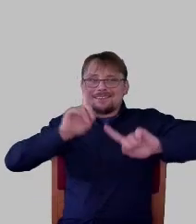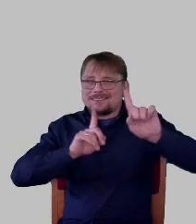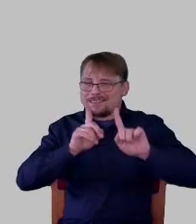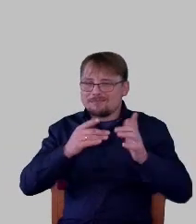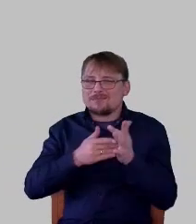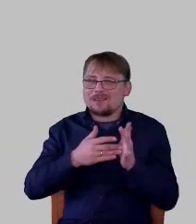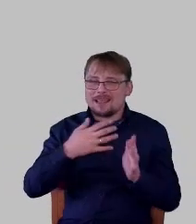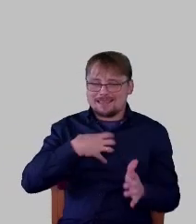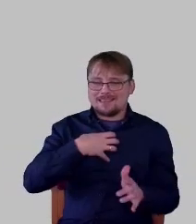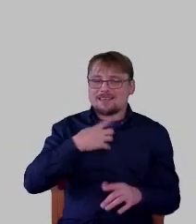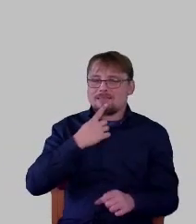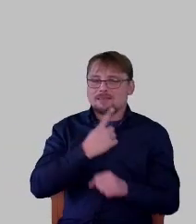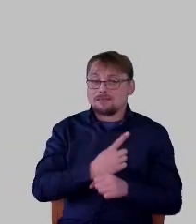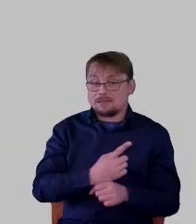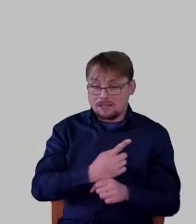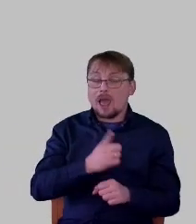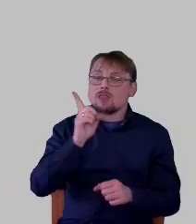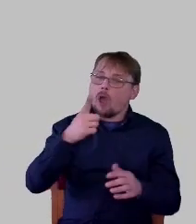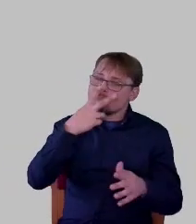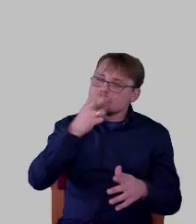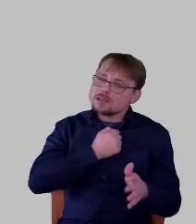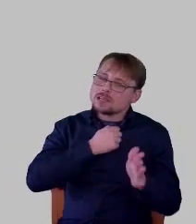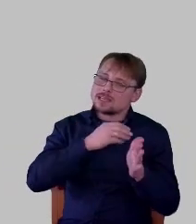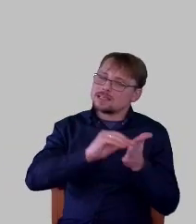jest wskazane w przepisach ustawy albo rozporządzenia, że